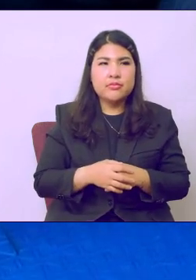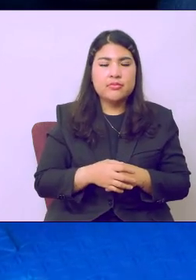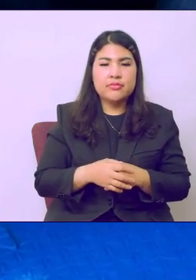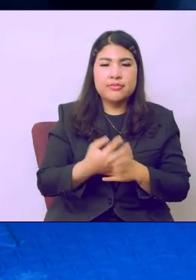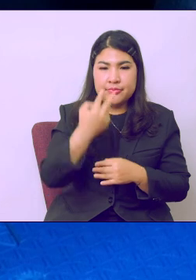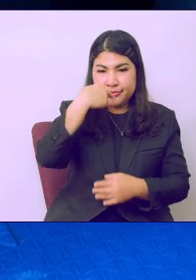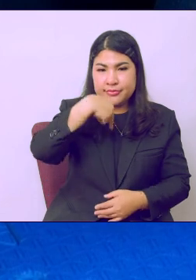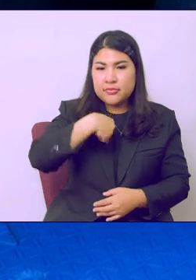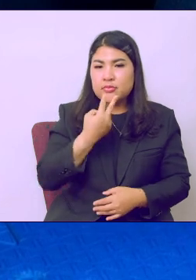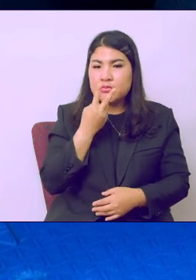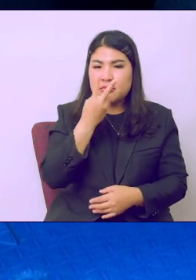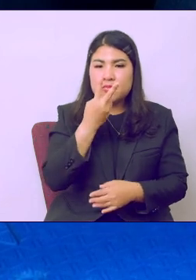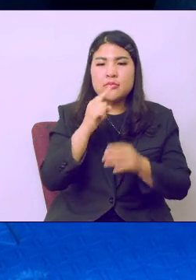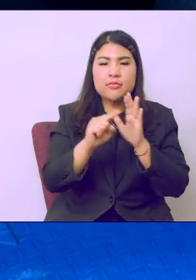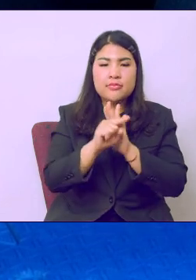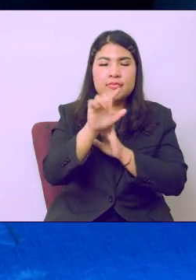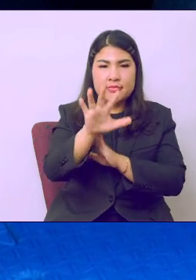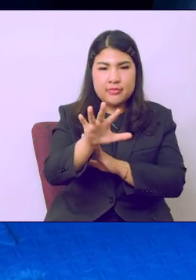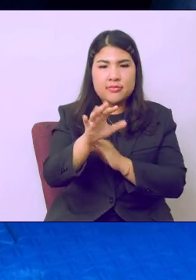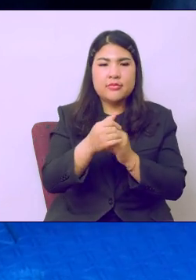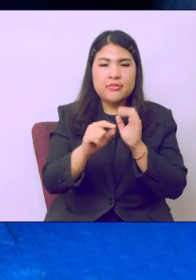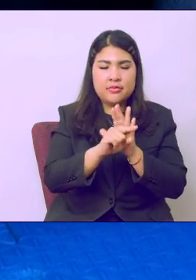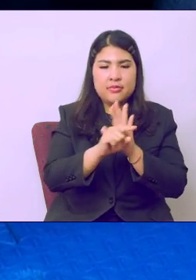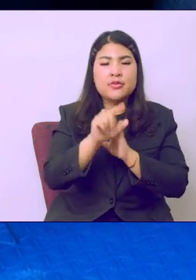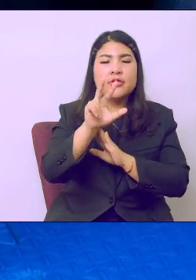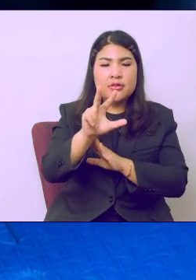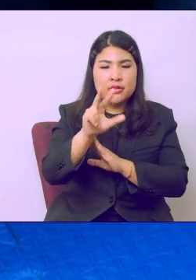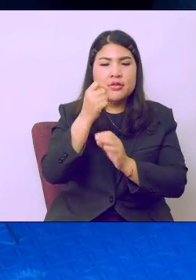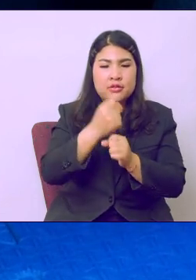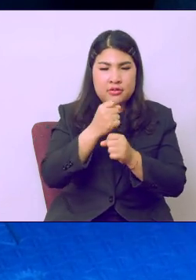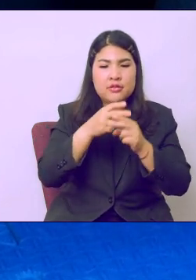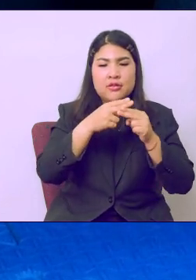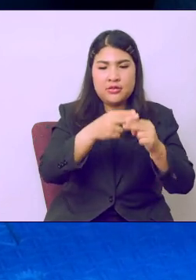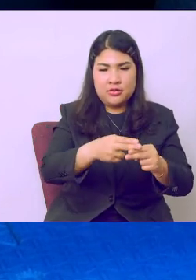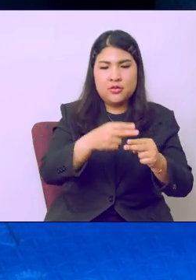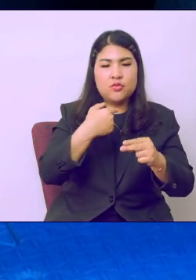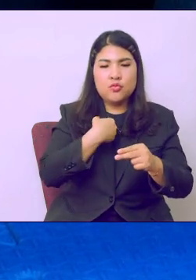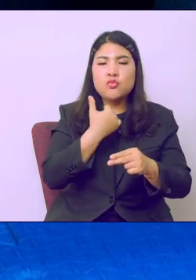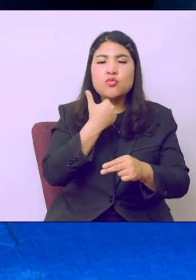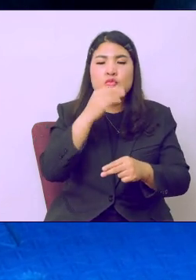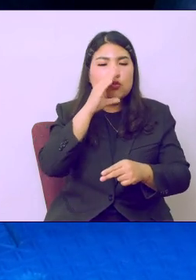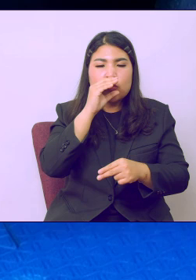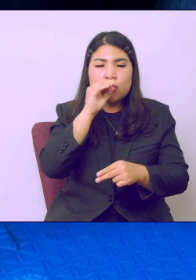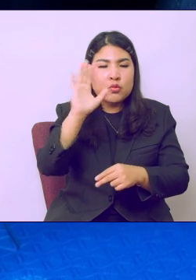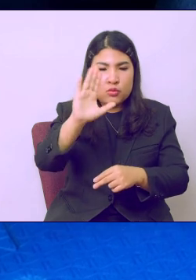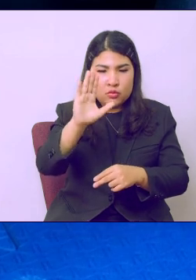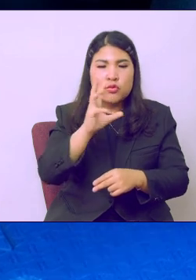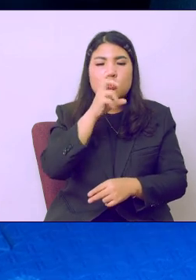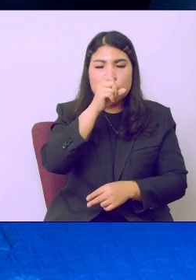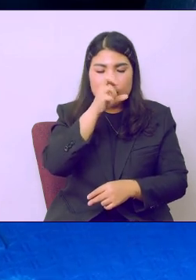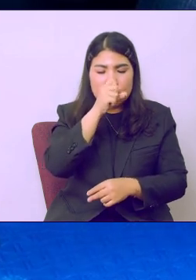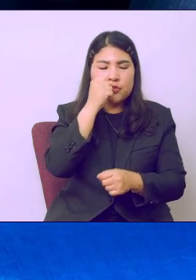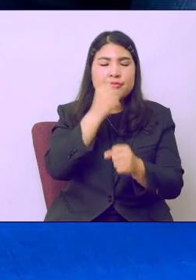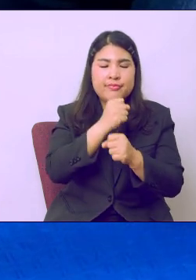หายใจเข้าครับหายใจออกครับ 5อีก 3ครั้งทำเองครับผมไม่ใช้เสียงรบกวนนะคุณแม่กับคุณพี่เลี้ยงนะครับ